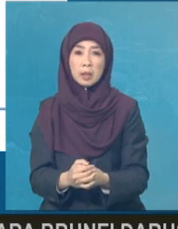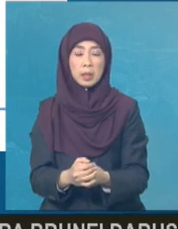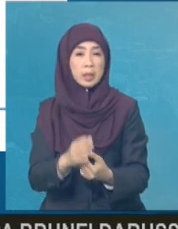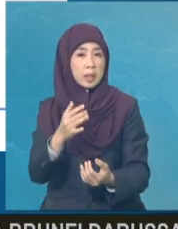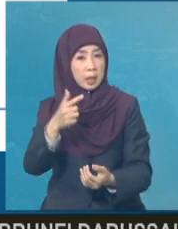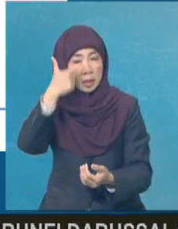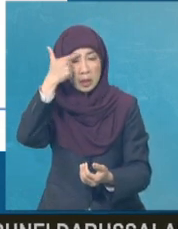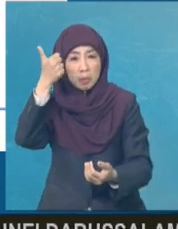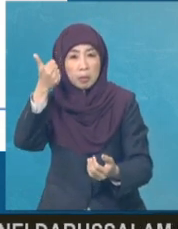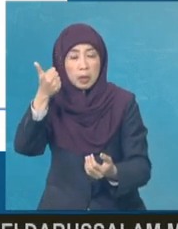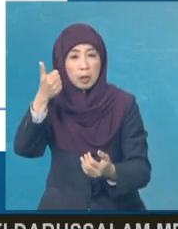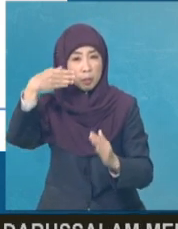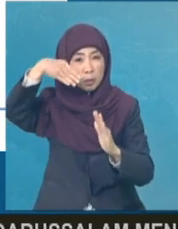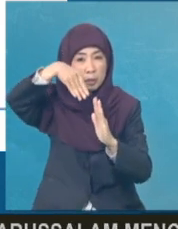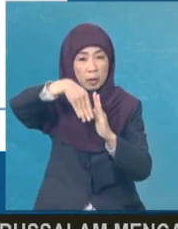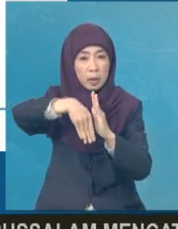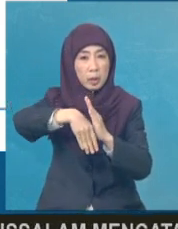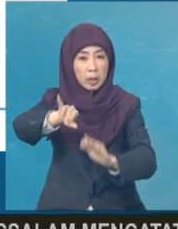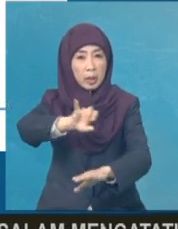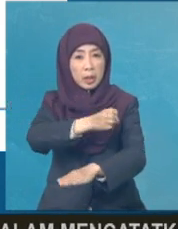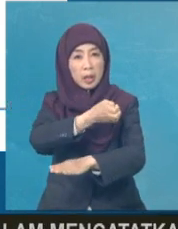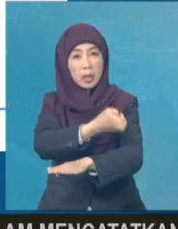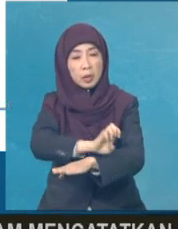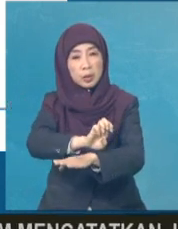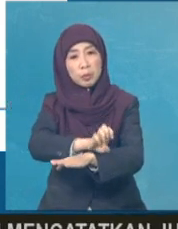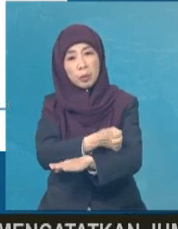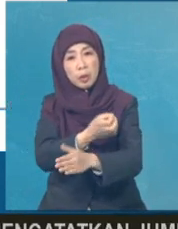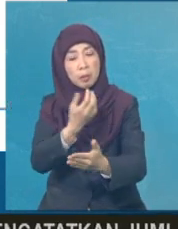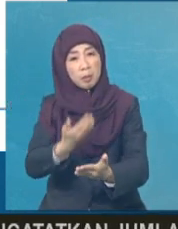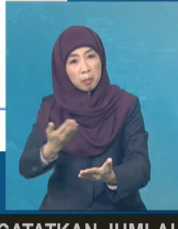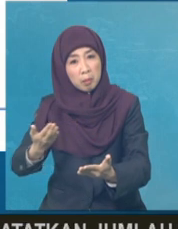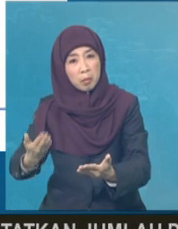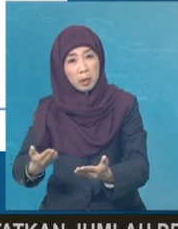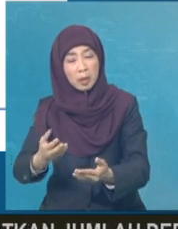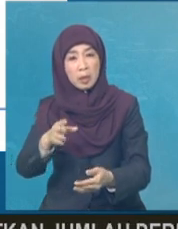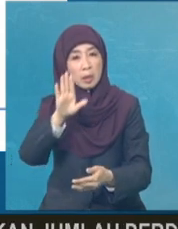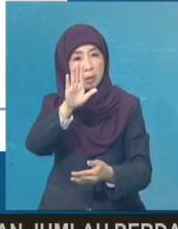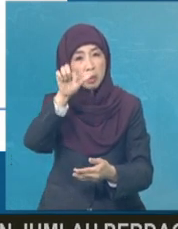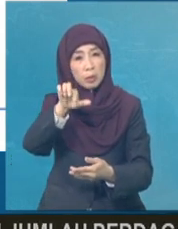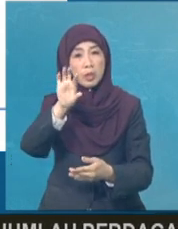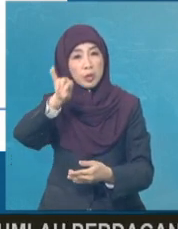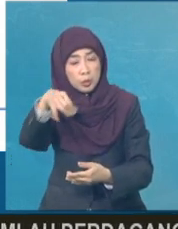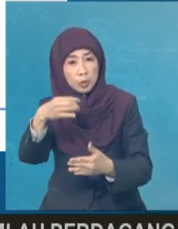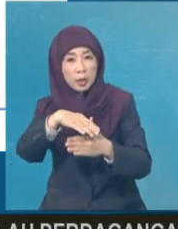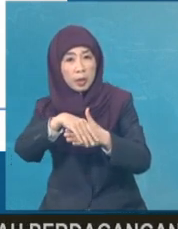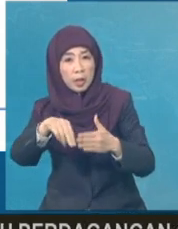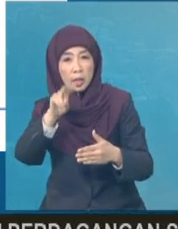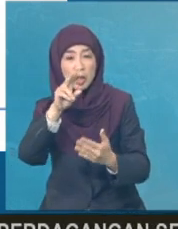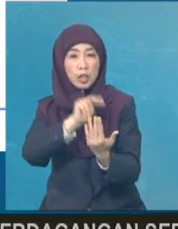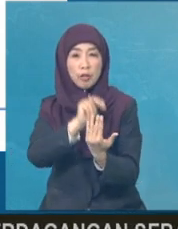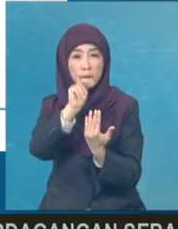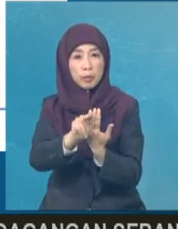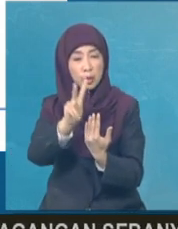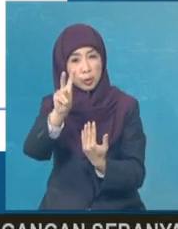Hal ini disebabkan terutamanya oleh penurunan ekspor bahan api kalian kepada 458 gathering at pada November